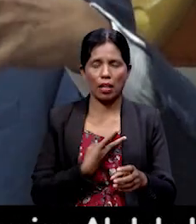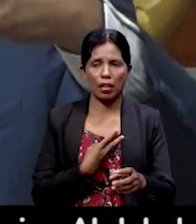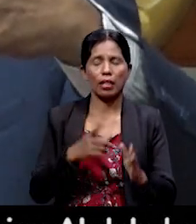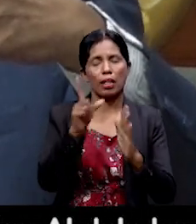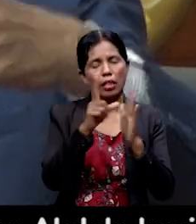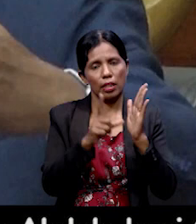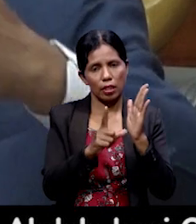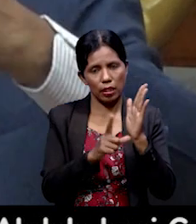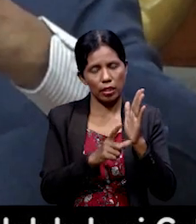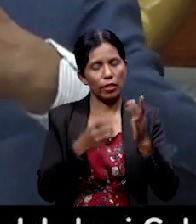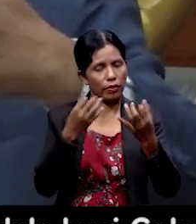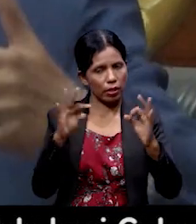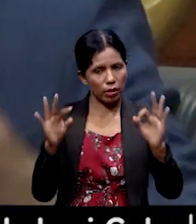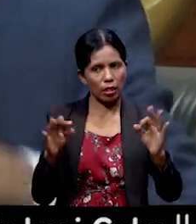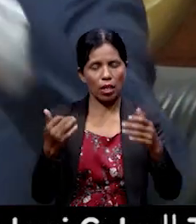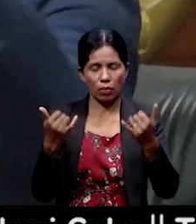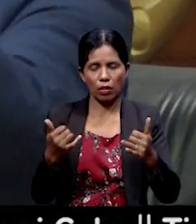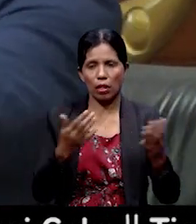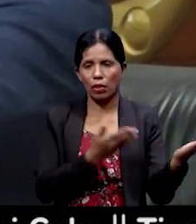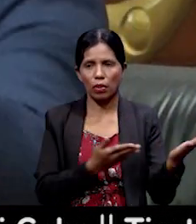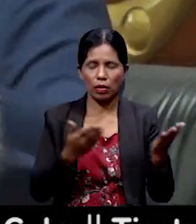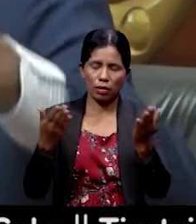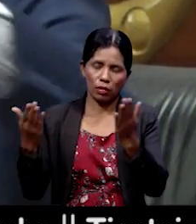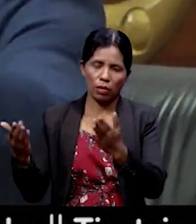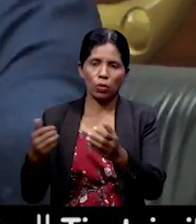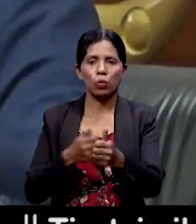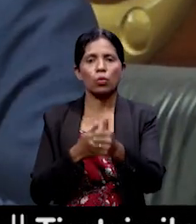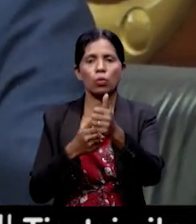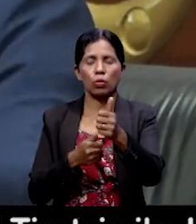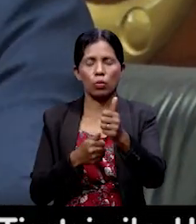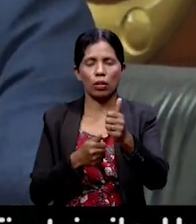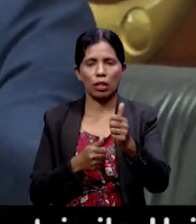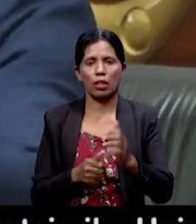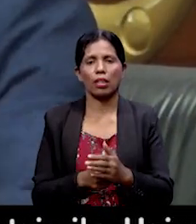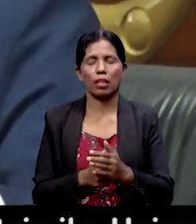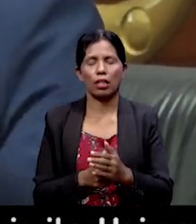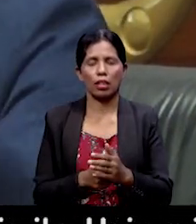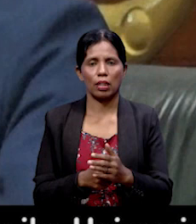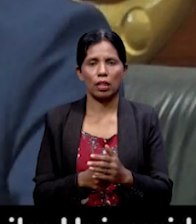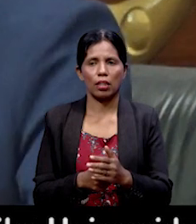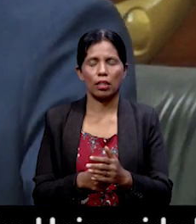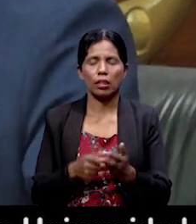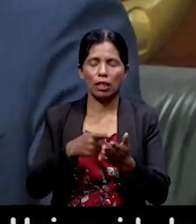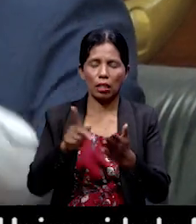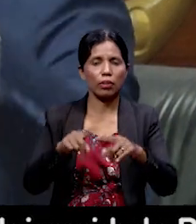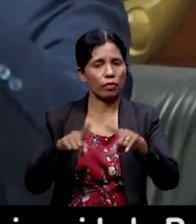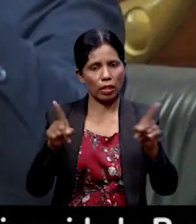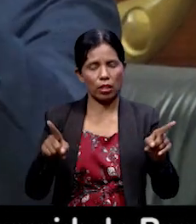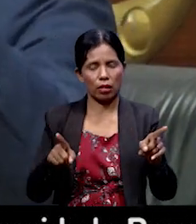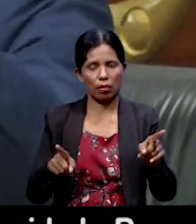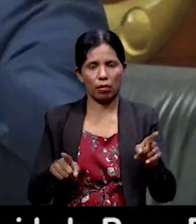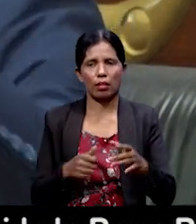buat sedot tamu hutona agora hatamarit iha grau sirne tuir ini level tambah selune lah sel hanya sang balu hetan